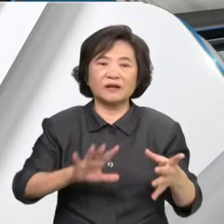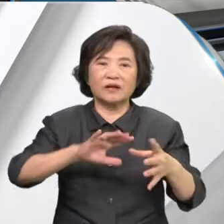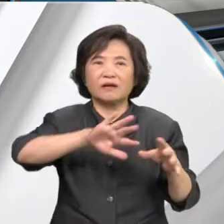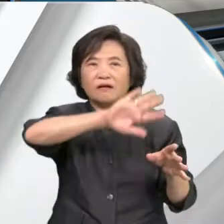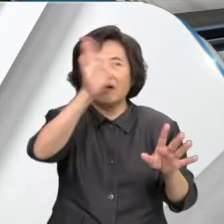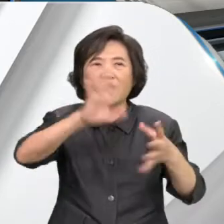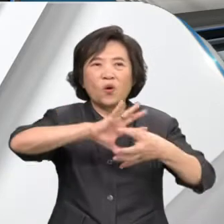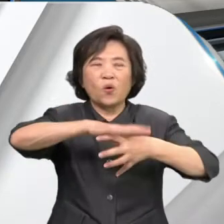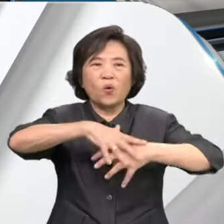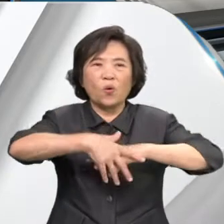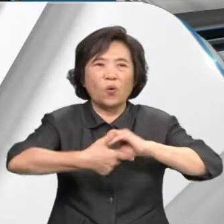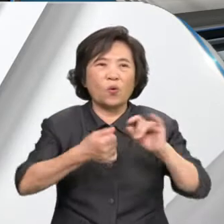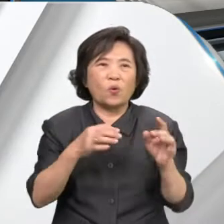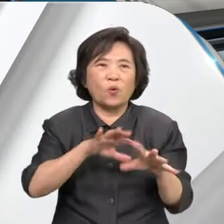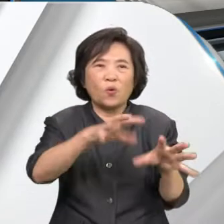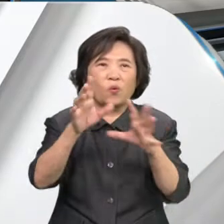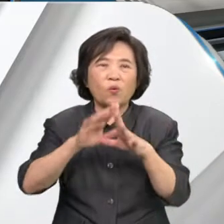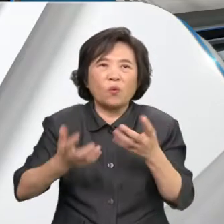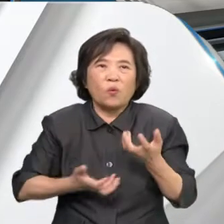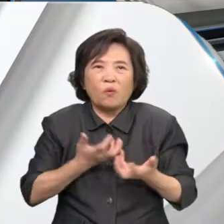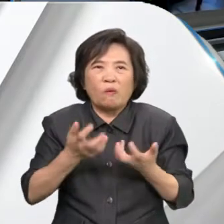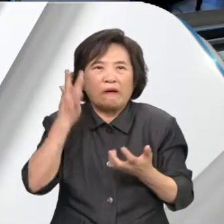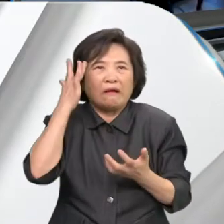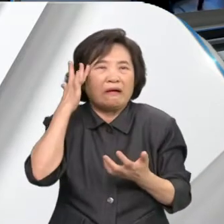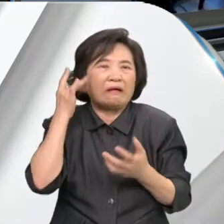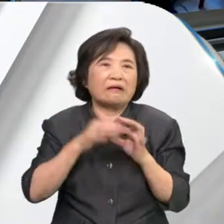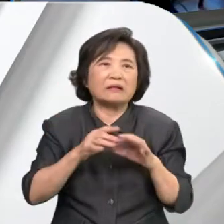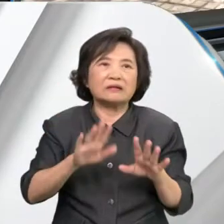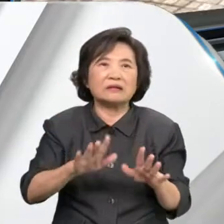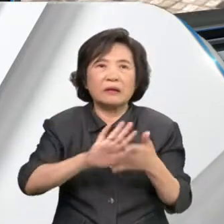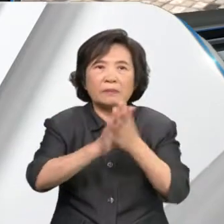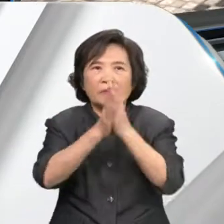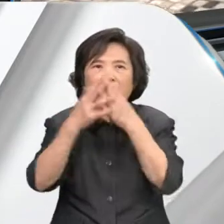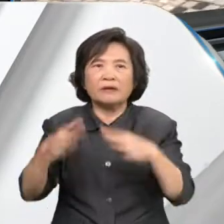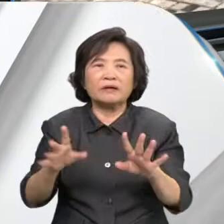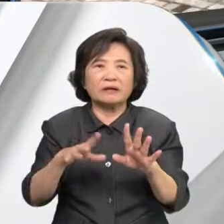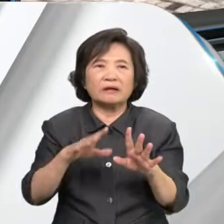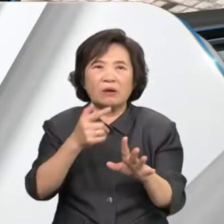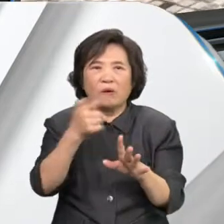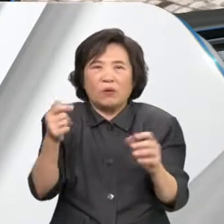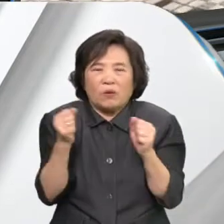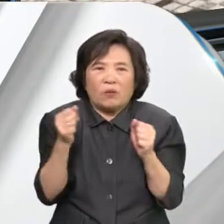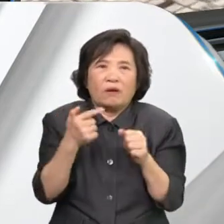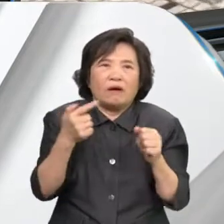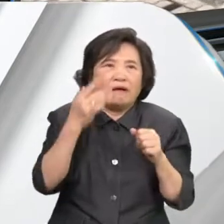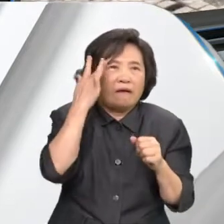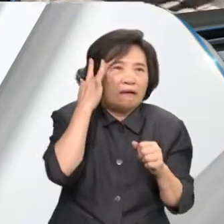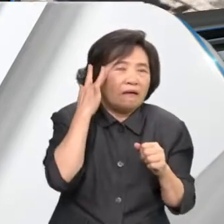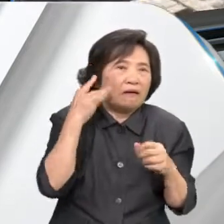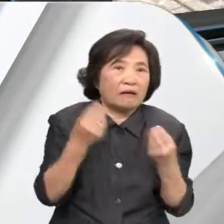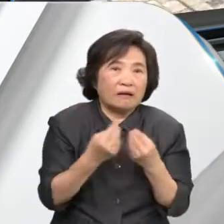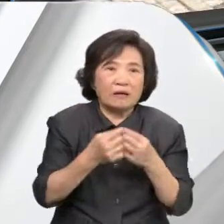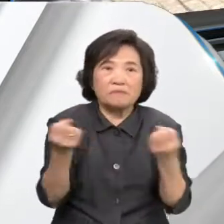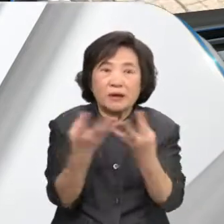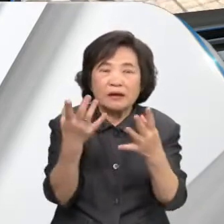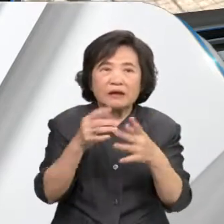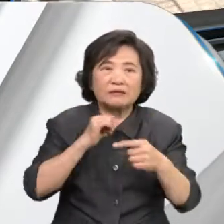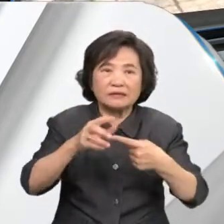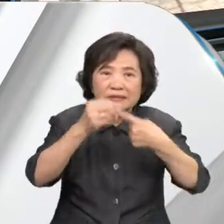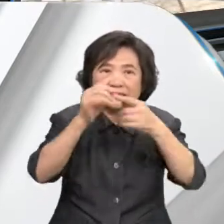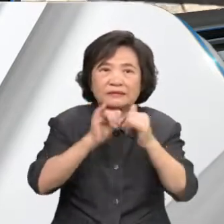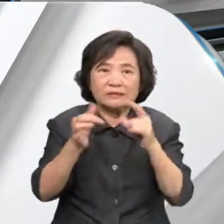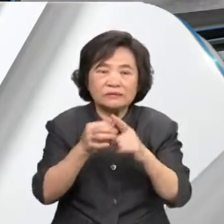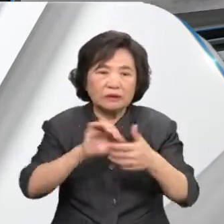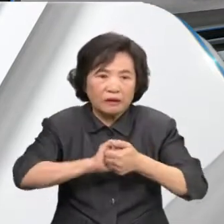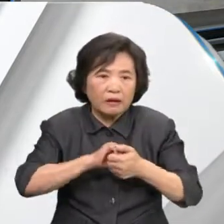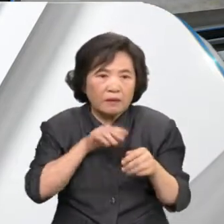从有暖发出身气候变迁，极端天气给人跟上台发。我本在会发现的世界，体育线的沙气做